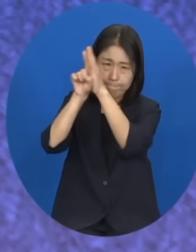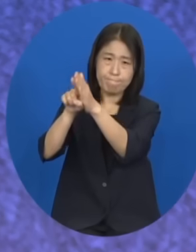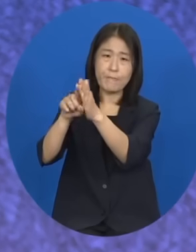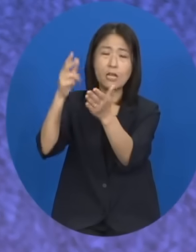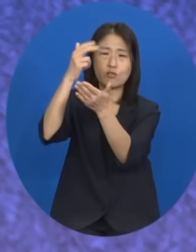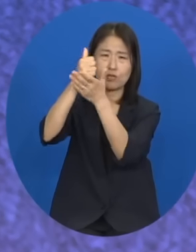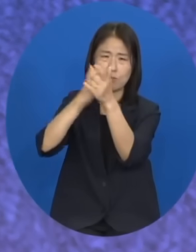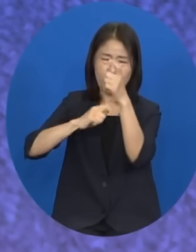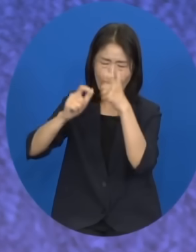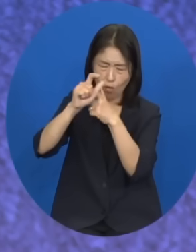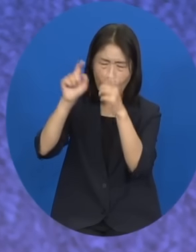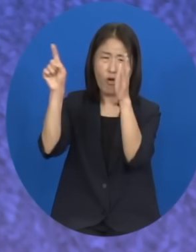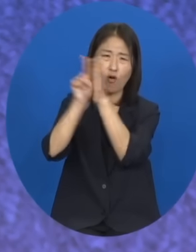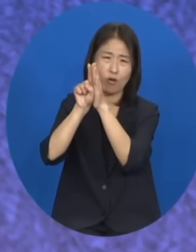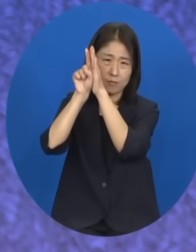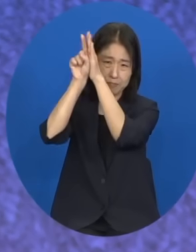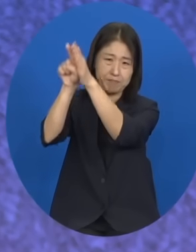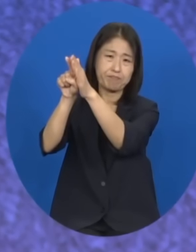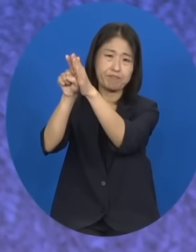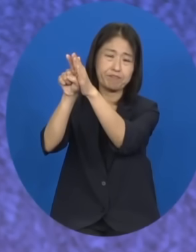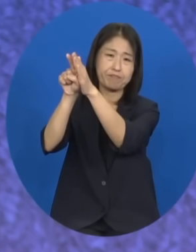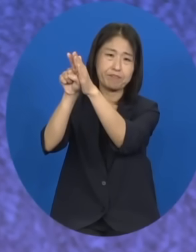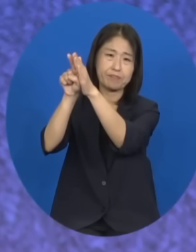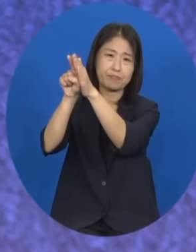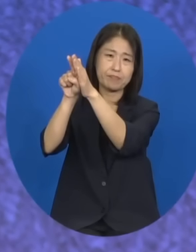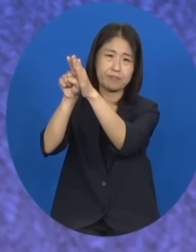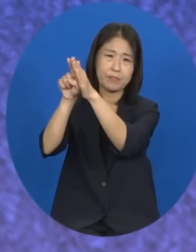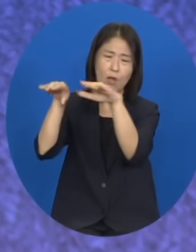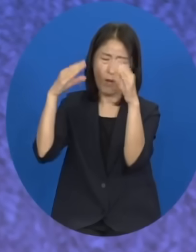더욱 신뢰합니다 하고 주님께 맡겨보세요.